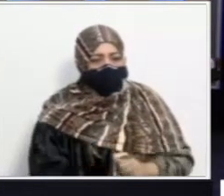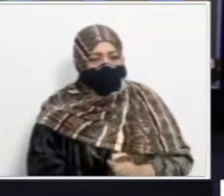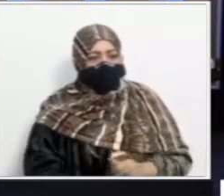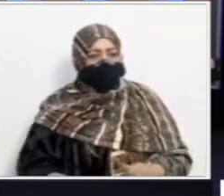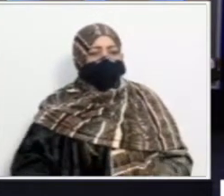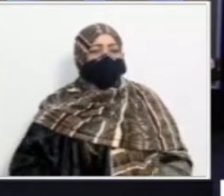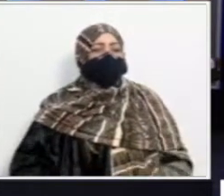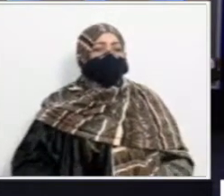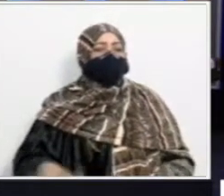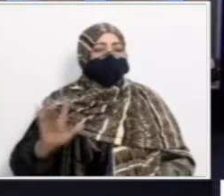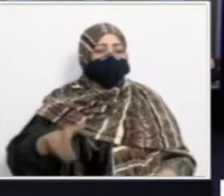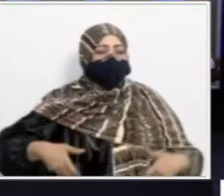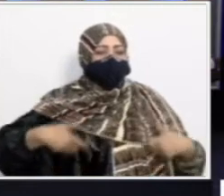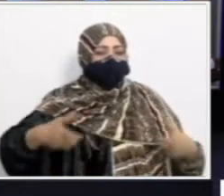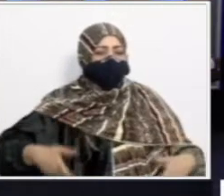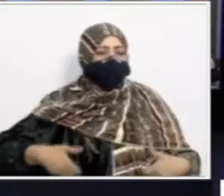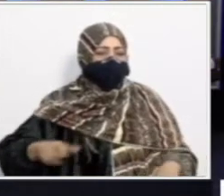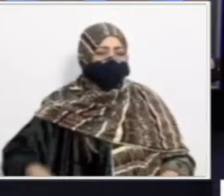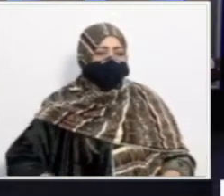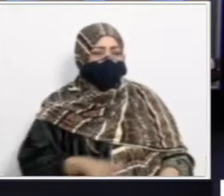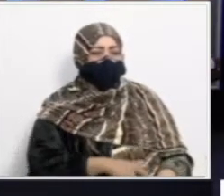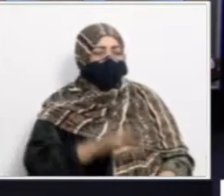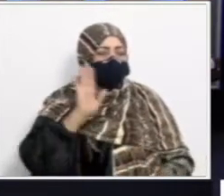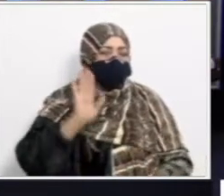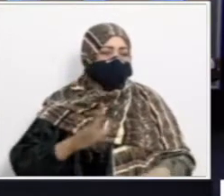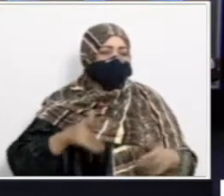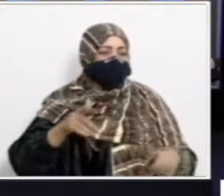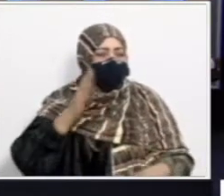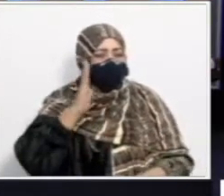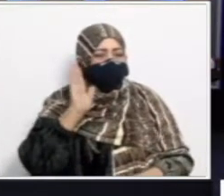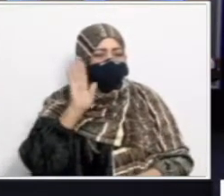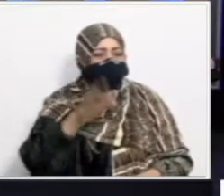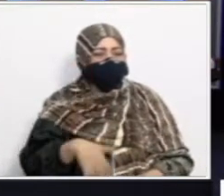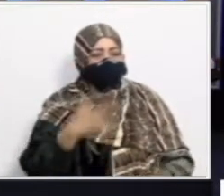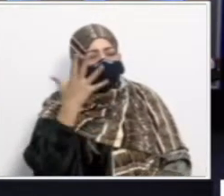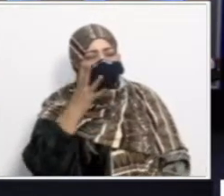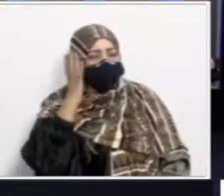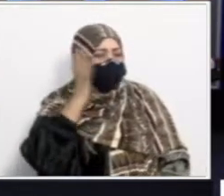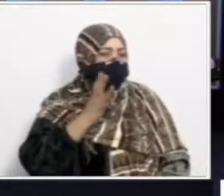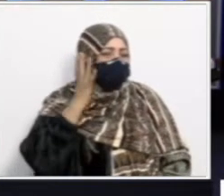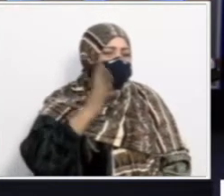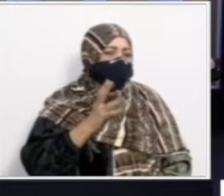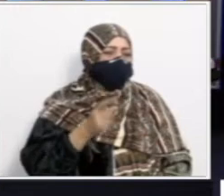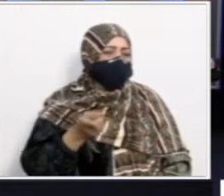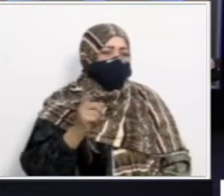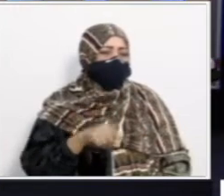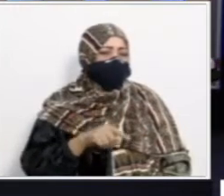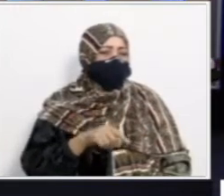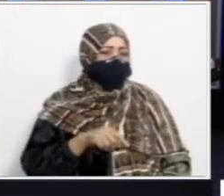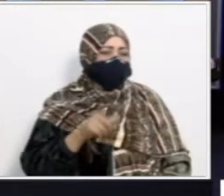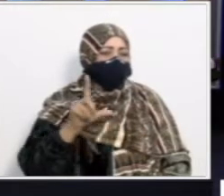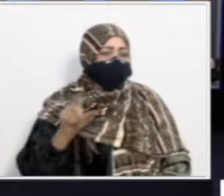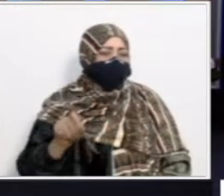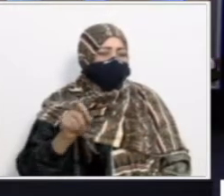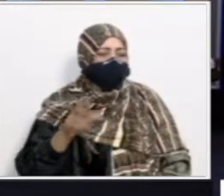دائما يعني مرات الصلوات الخمسة كل في اليوم هل نركز عليه والله هل زي ما نبني على اللي ونصلي